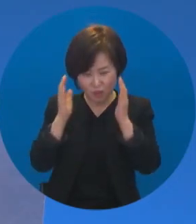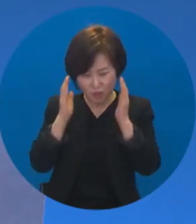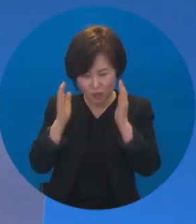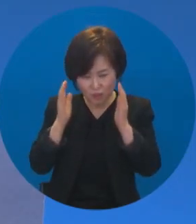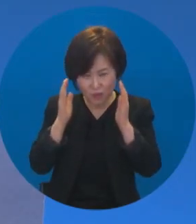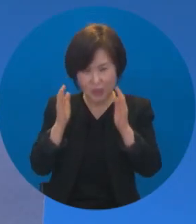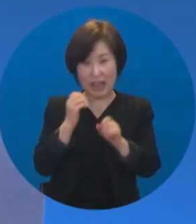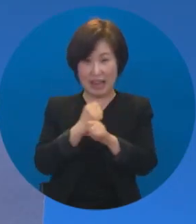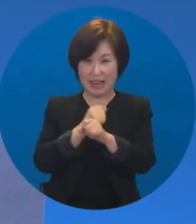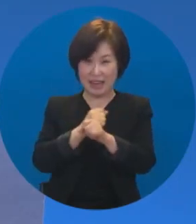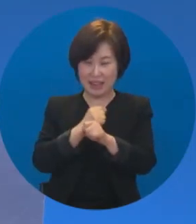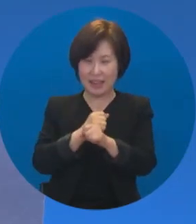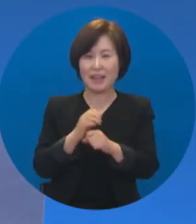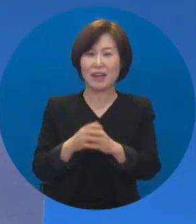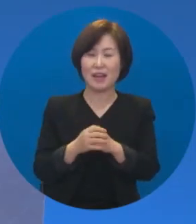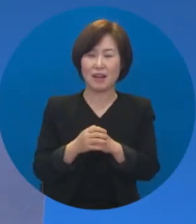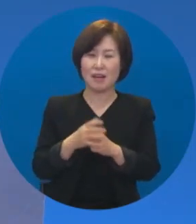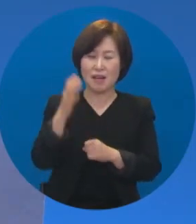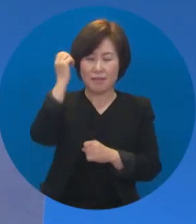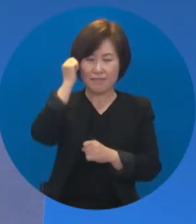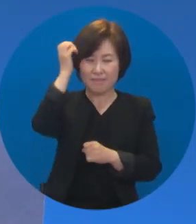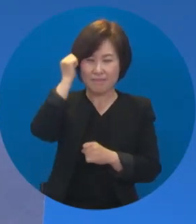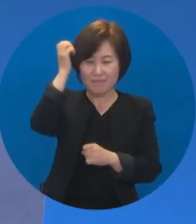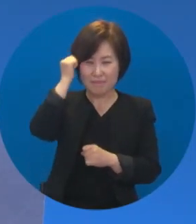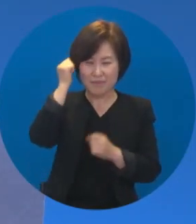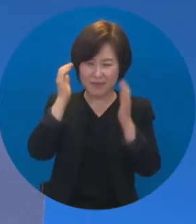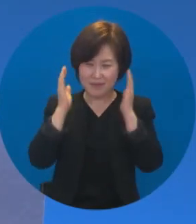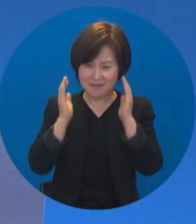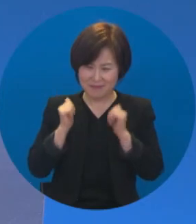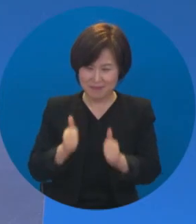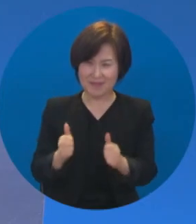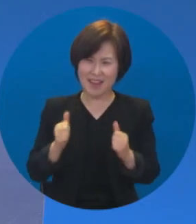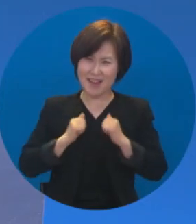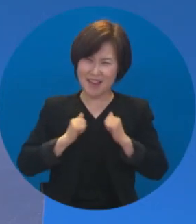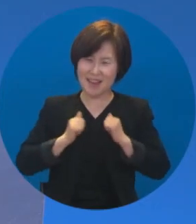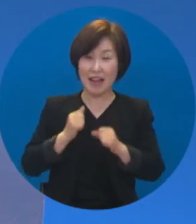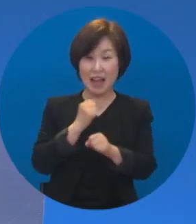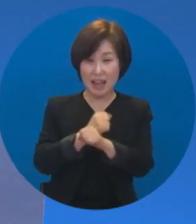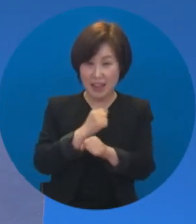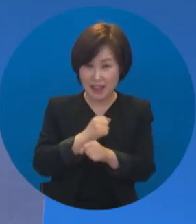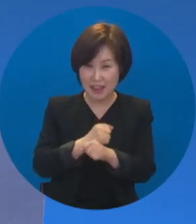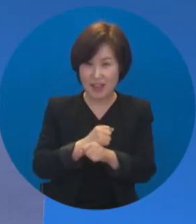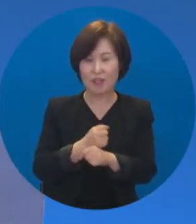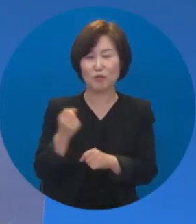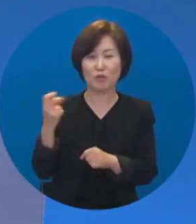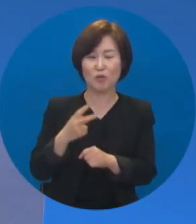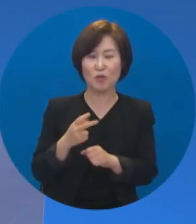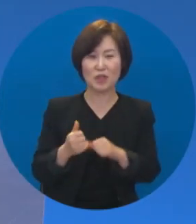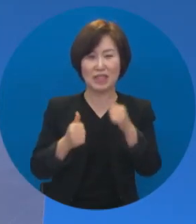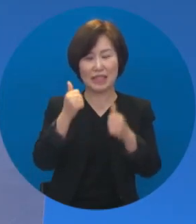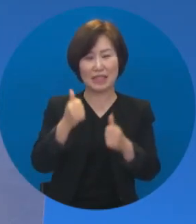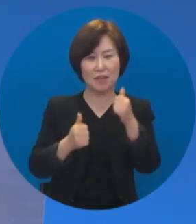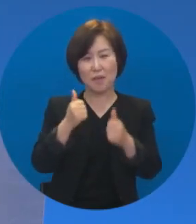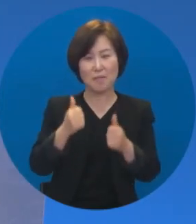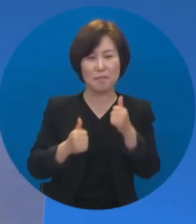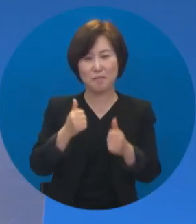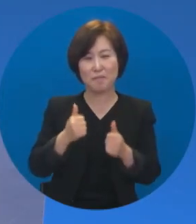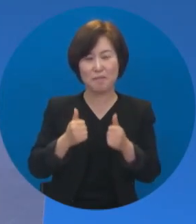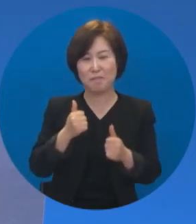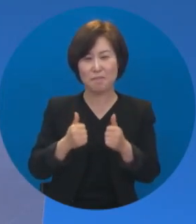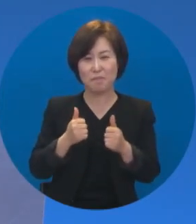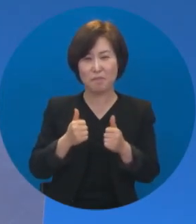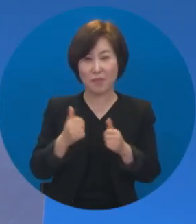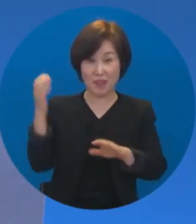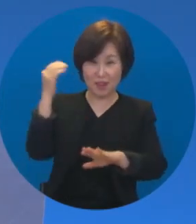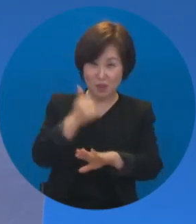거 막 듣기평가 들으면서 외우면서 열심히 공부를 했고 그리고 수능을 봤습니다. 그리고